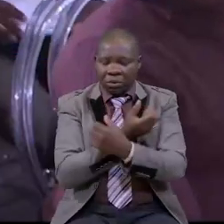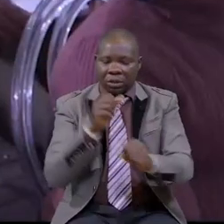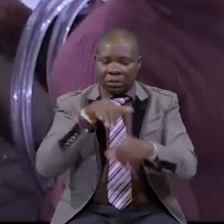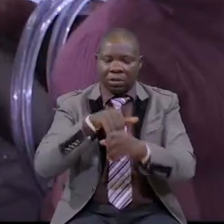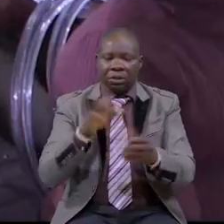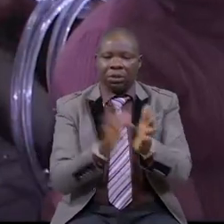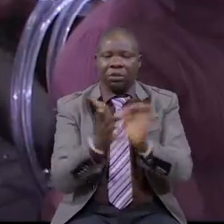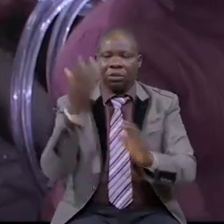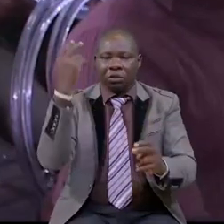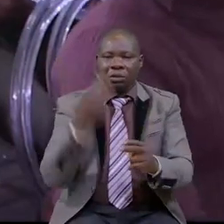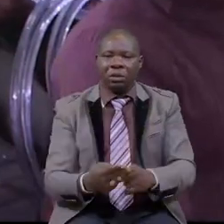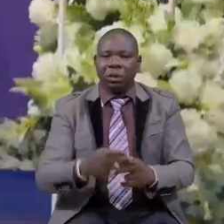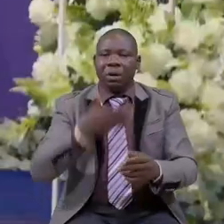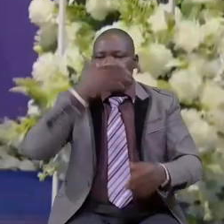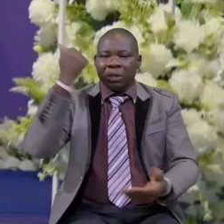meilleur Amen!